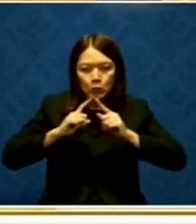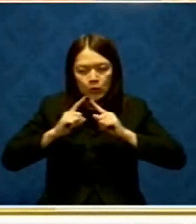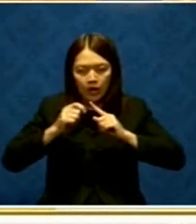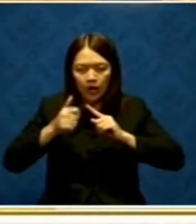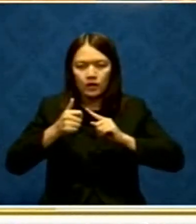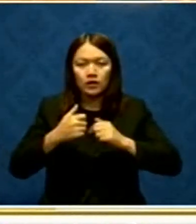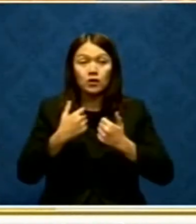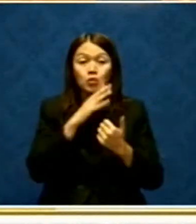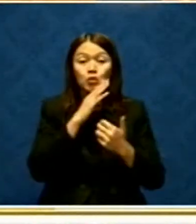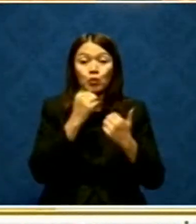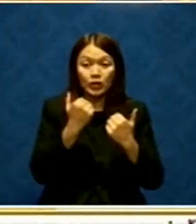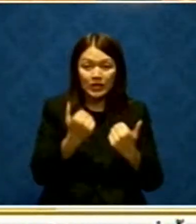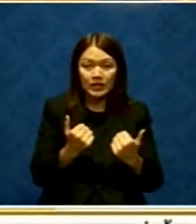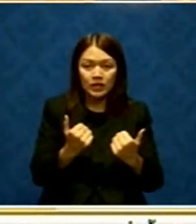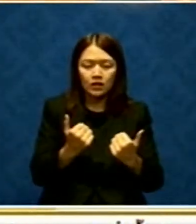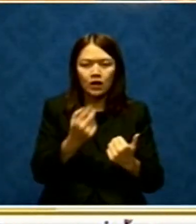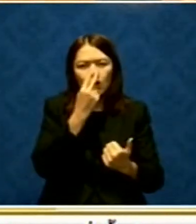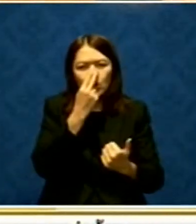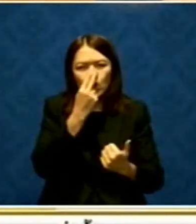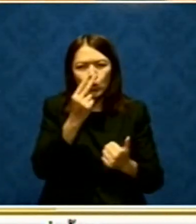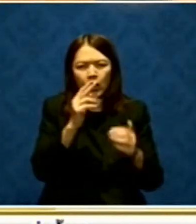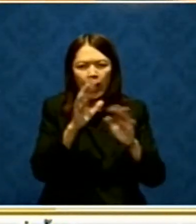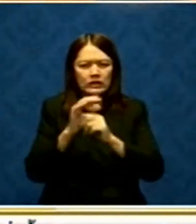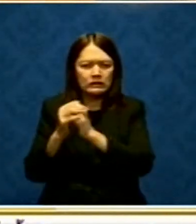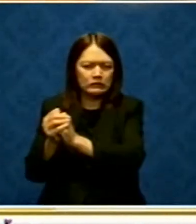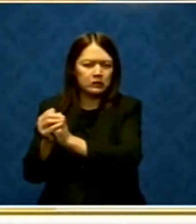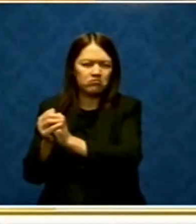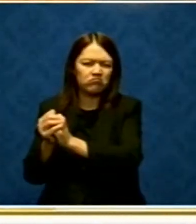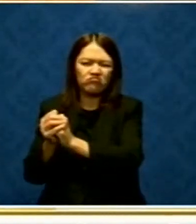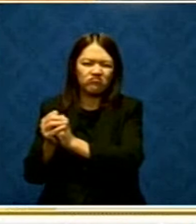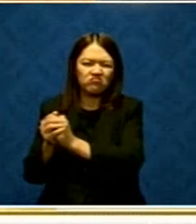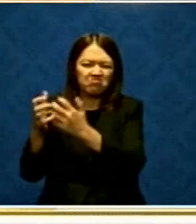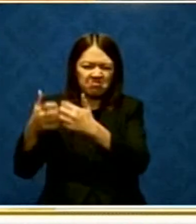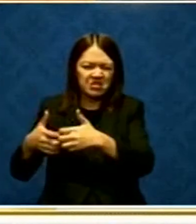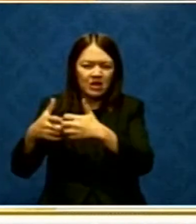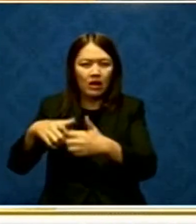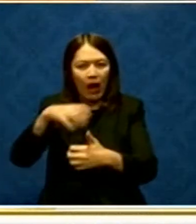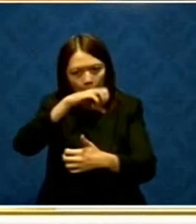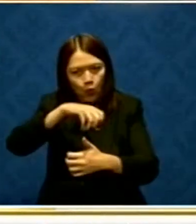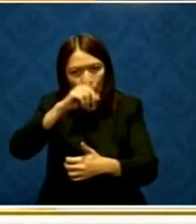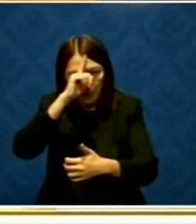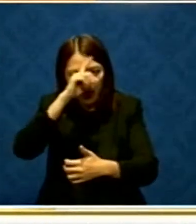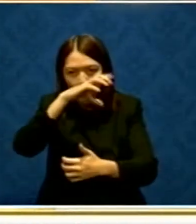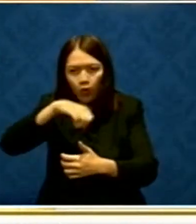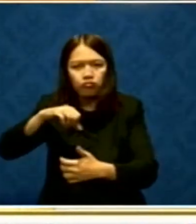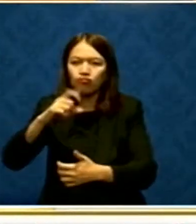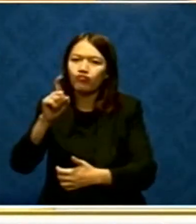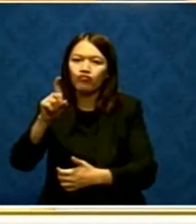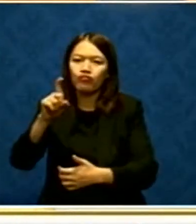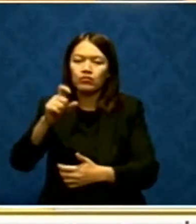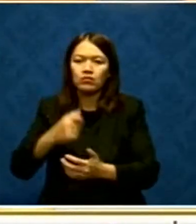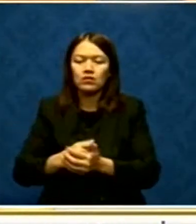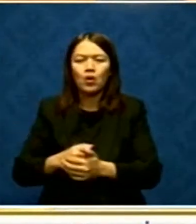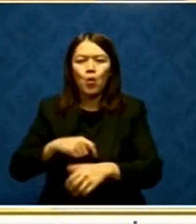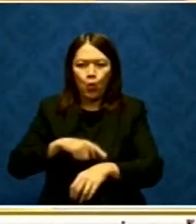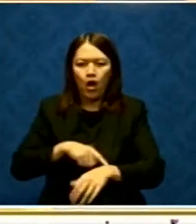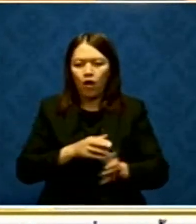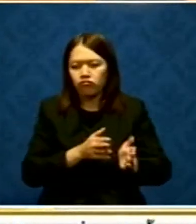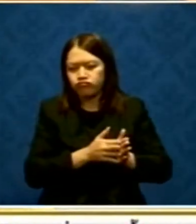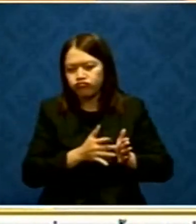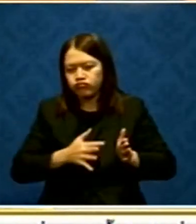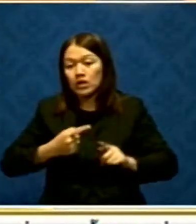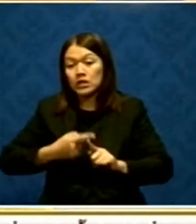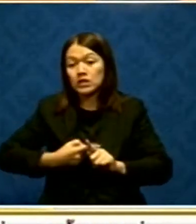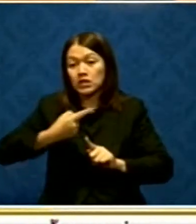มมติว่าวันนี้เราดูเหมือนประหนึ่งว่าจีนจะไม่สามารถไปเอาเครื่องยนต์เยอรมันมาได้แต่เวลาที่ยังเหลืออยู่อีกประมาณ 2-3